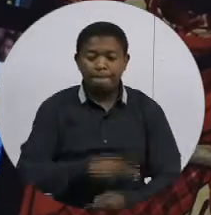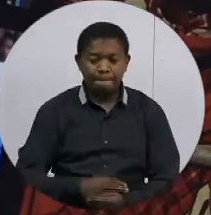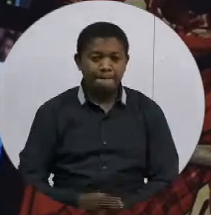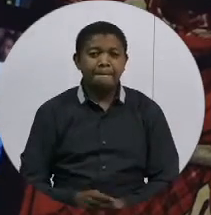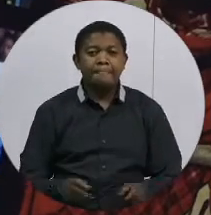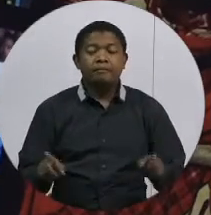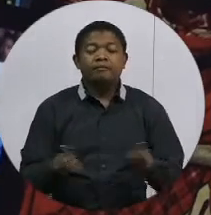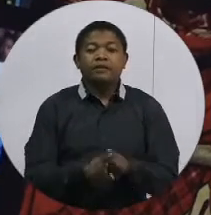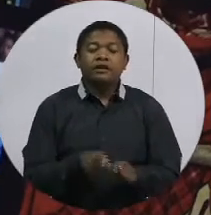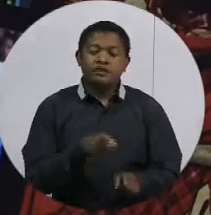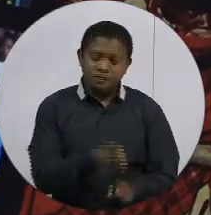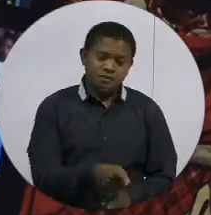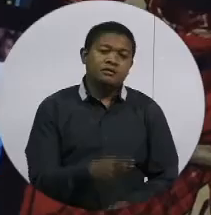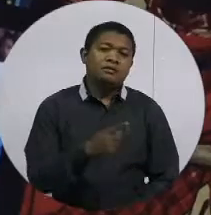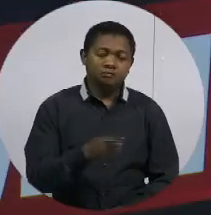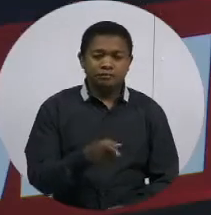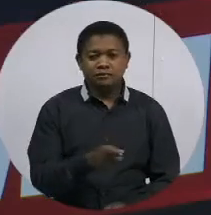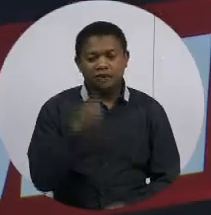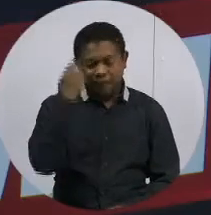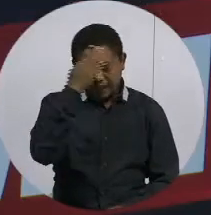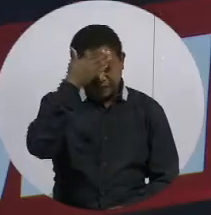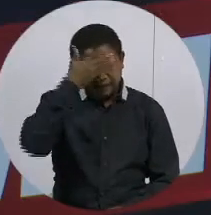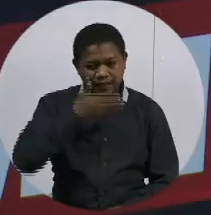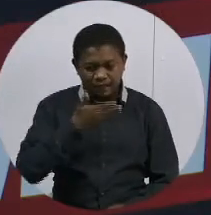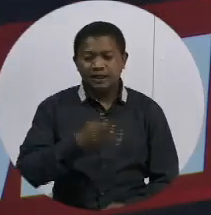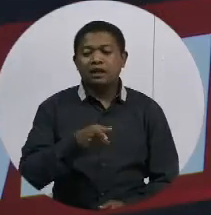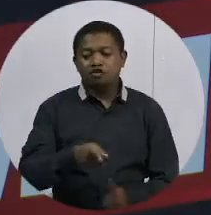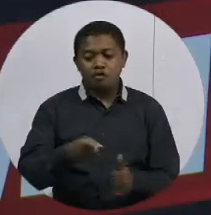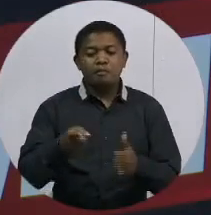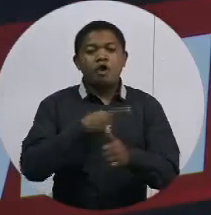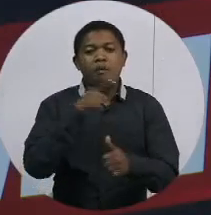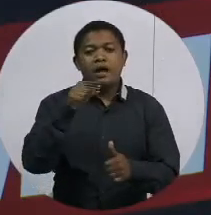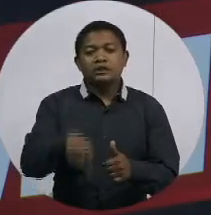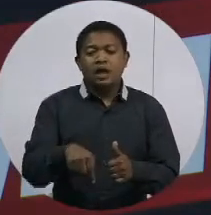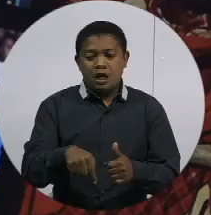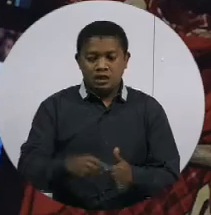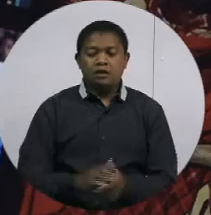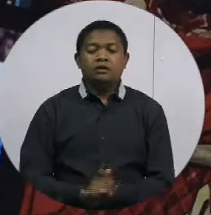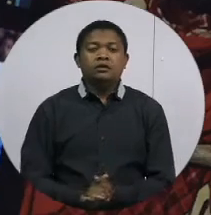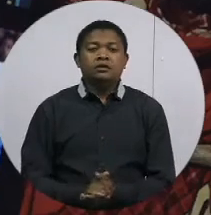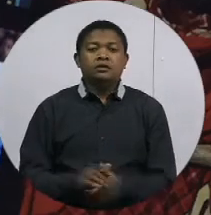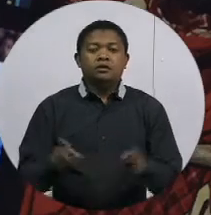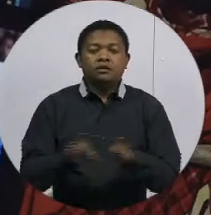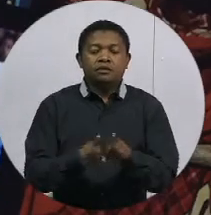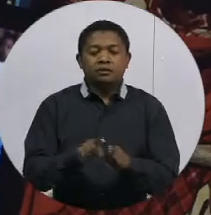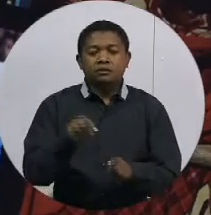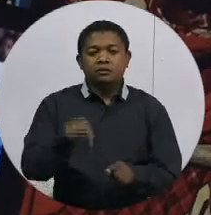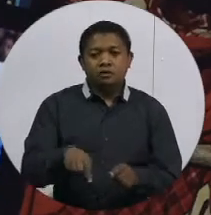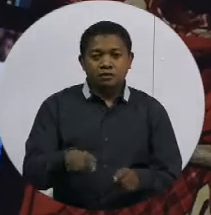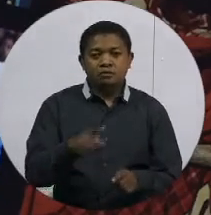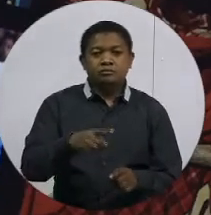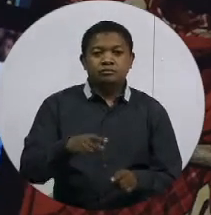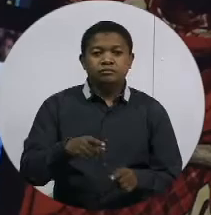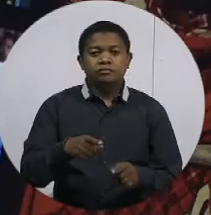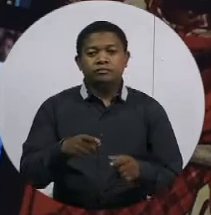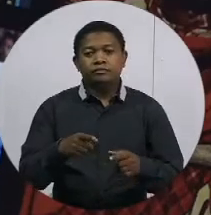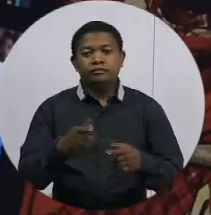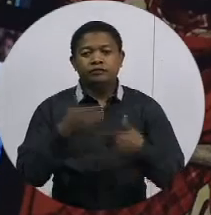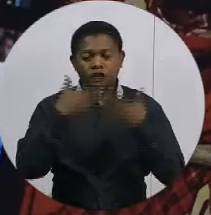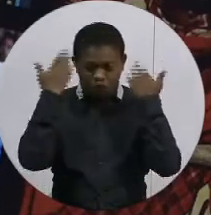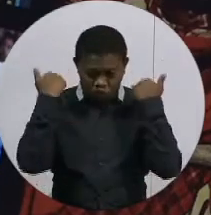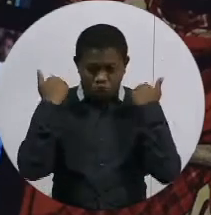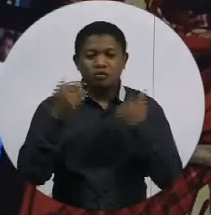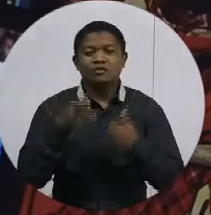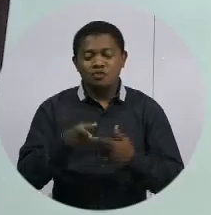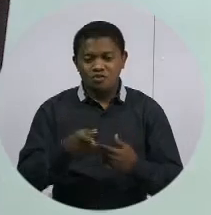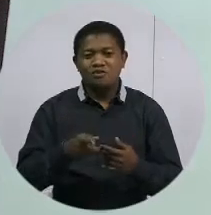no indication napetraka manomboka izao izay ahafahana tsara manatratra an'izay ley hoe ao anatin'ny telo andro a